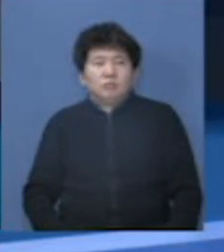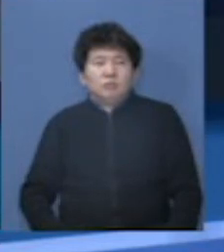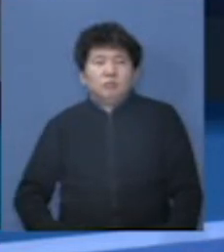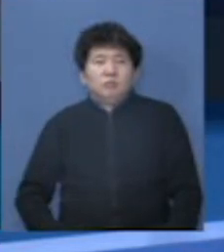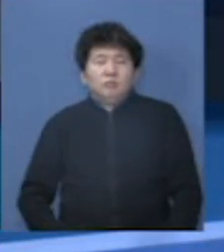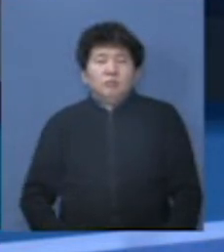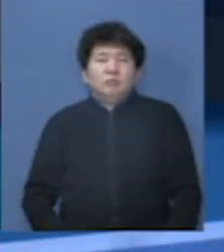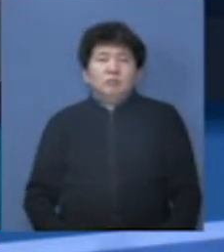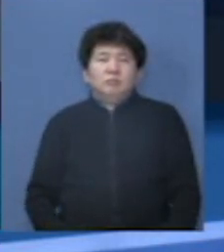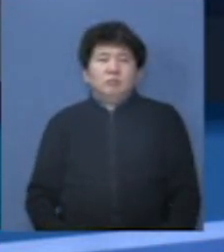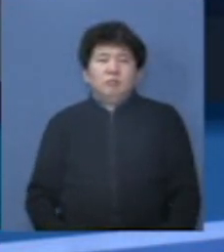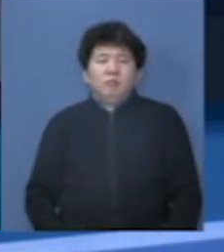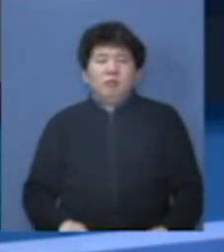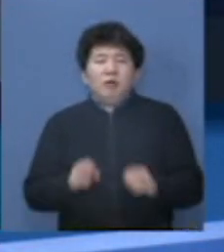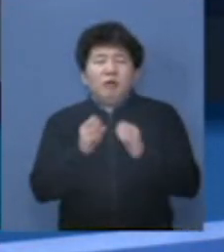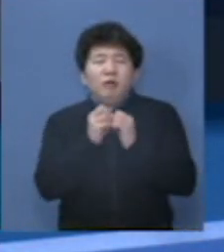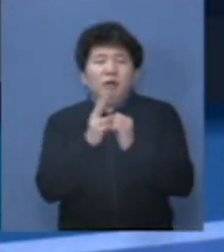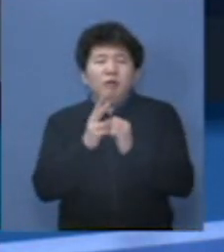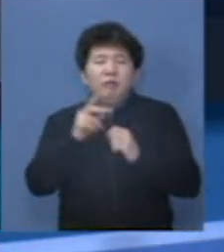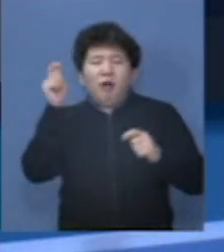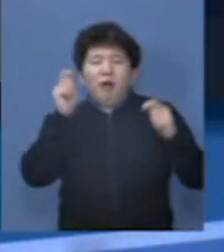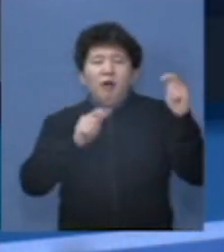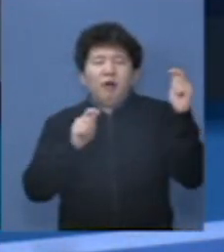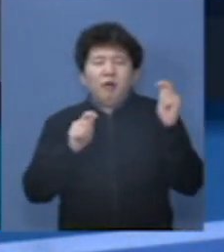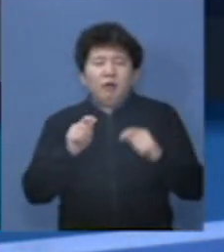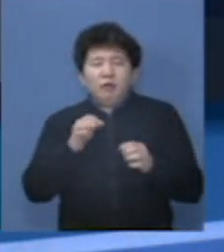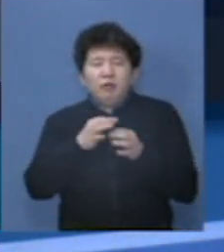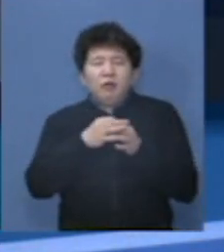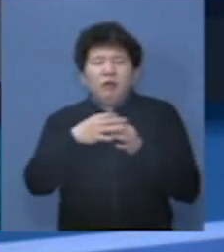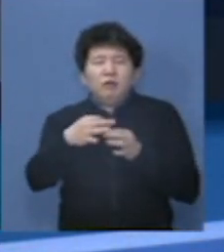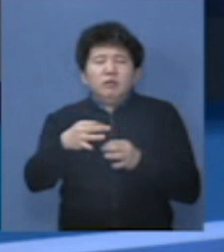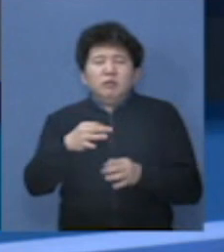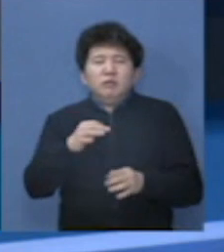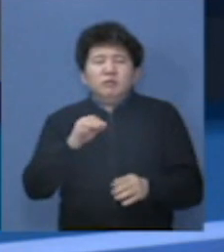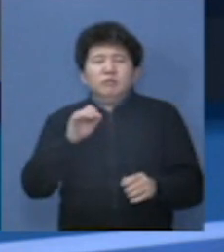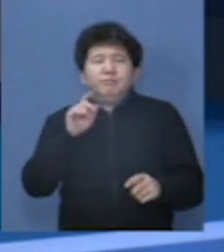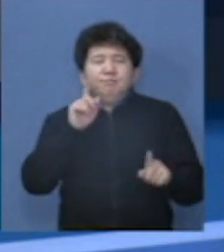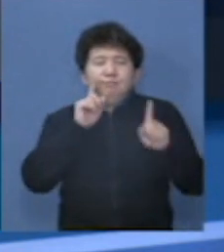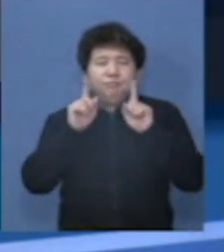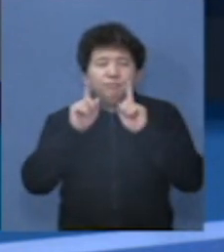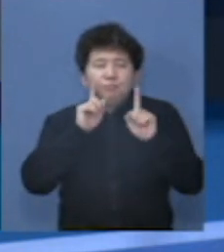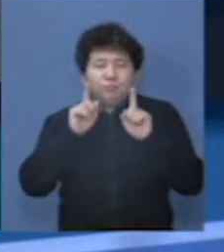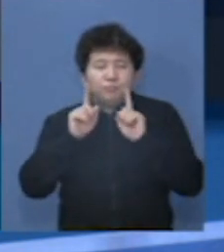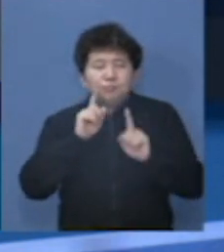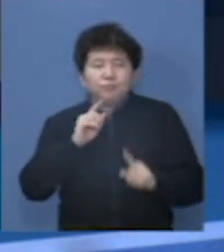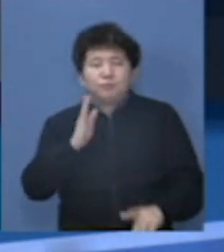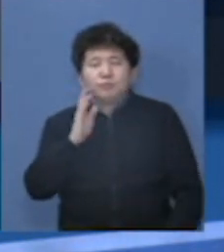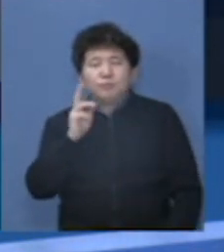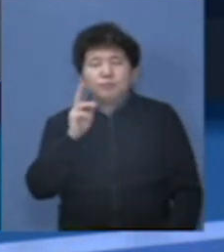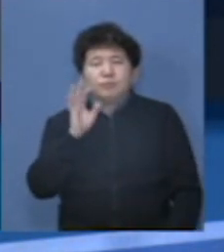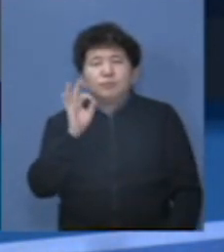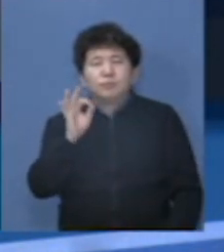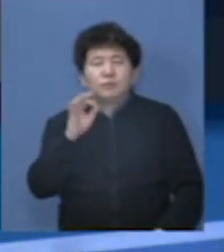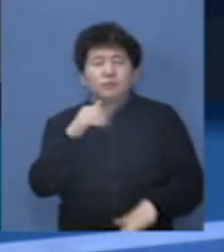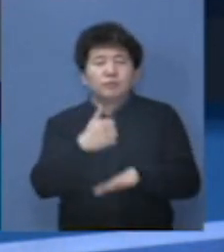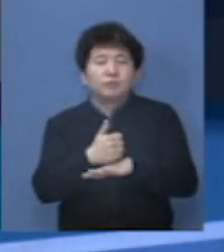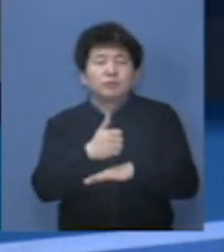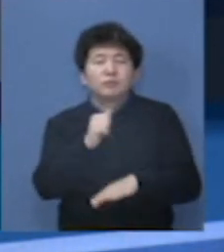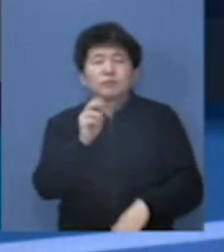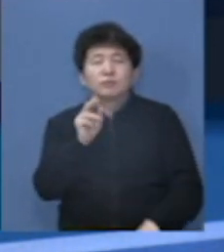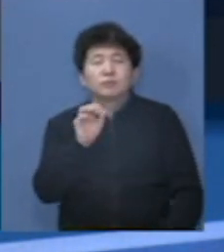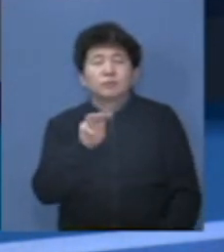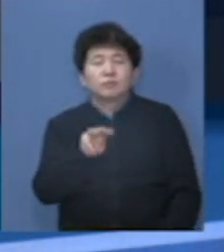В рамках внеочередной 12-й сессии областного маслихата аким Восточно-Казахстанской области Ермек Кушербаев отметил, что